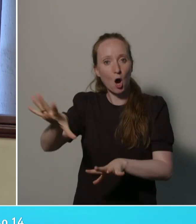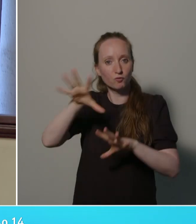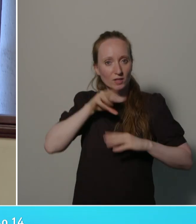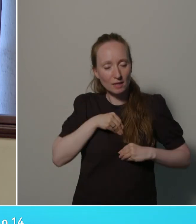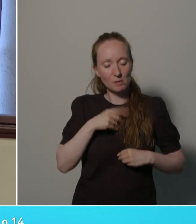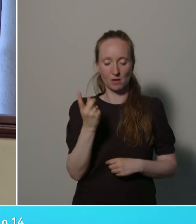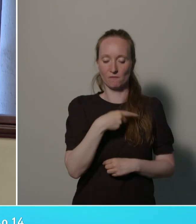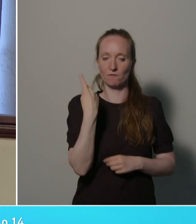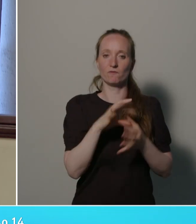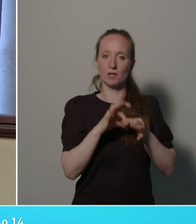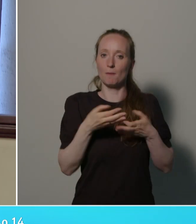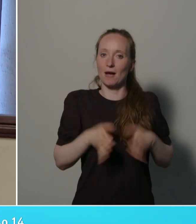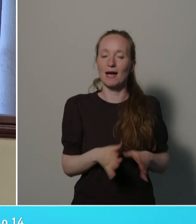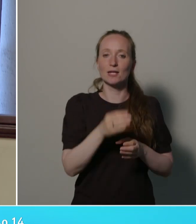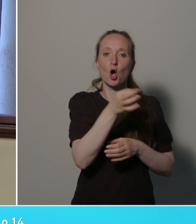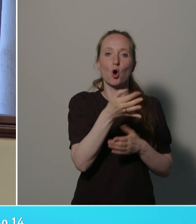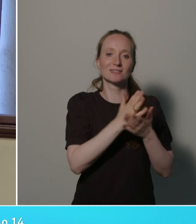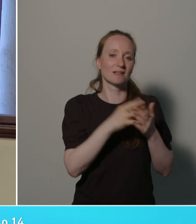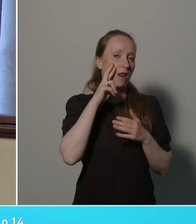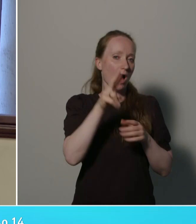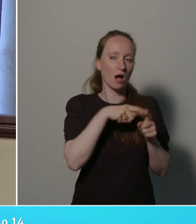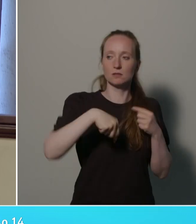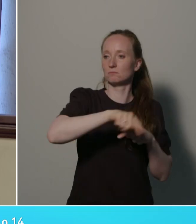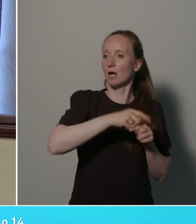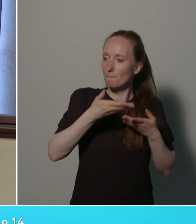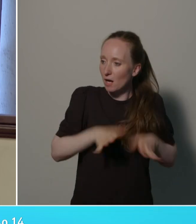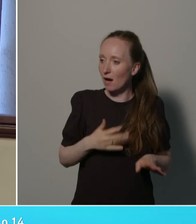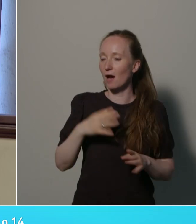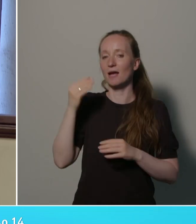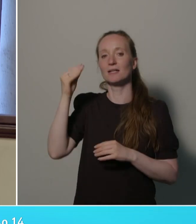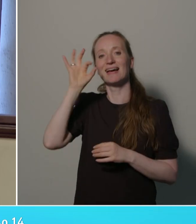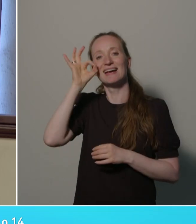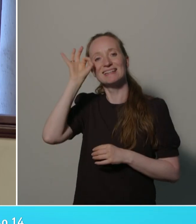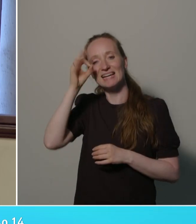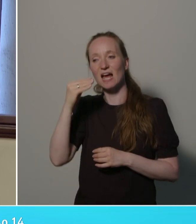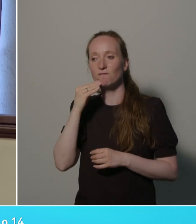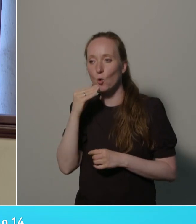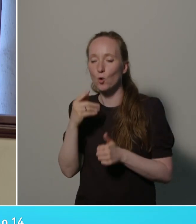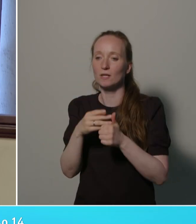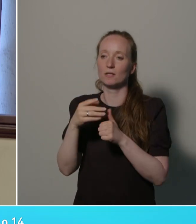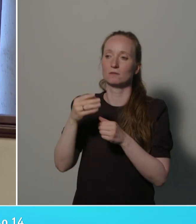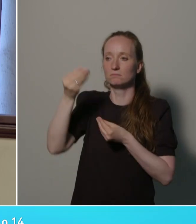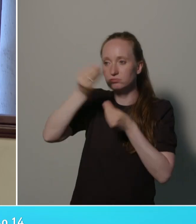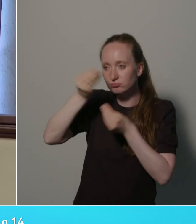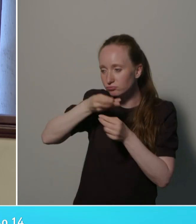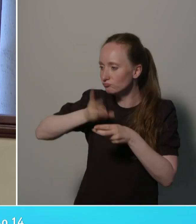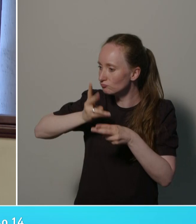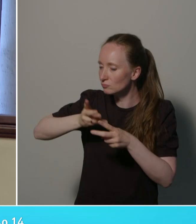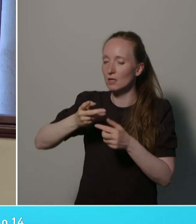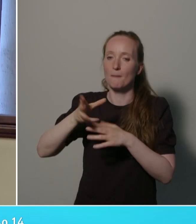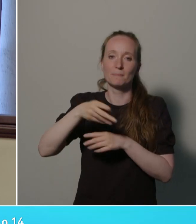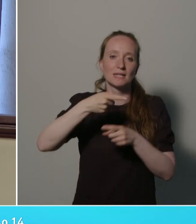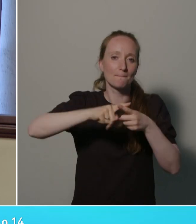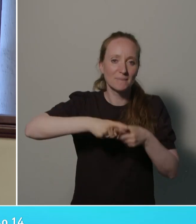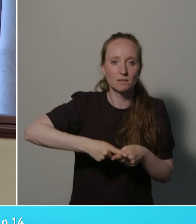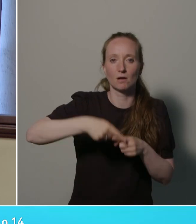auch mit den Mieterinnen und Mietern und mit den Bürgerinitiativen. Und Ihnen allen in den Fraktionen ist ja ein Schreiben zugegangen von